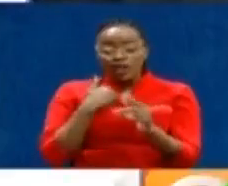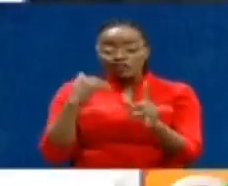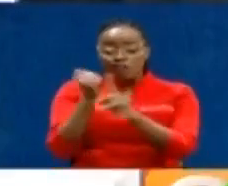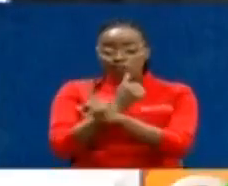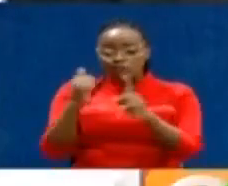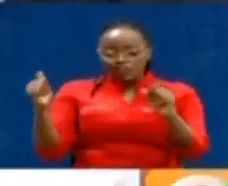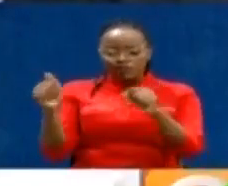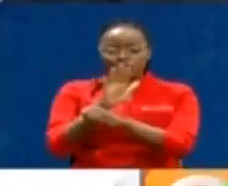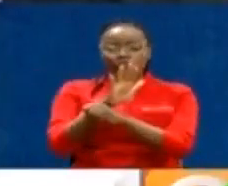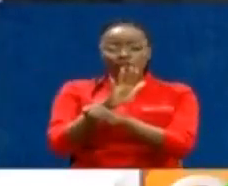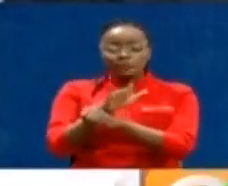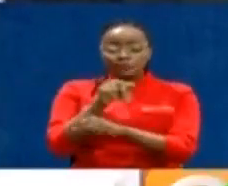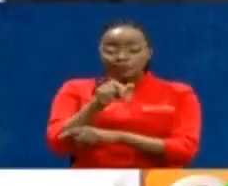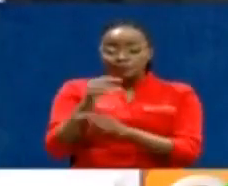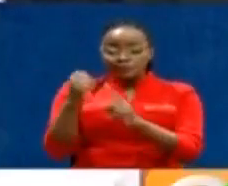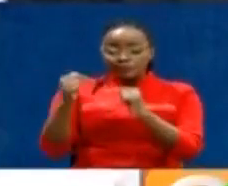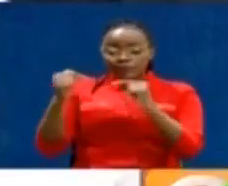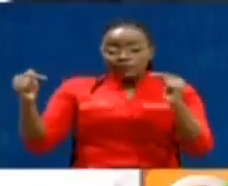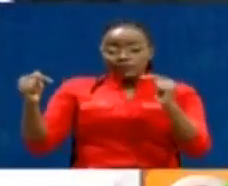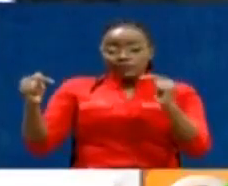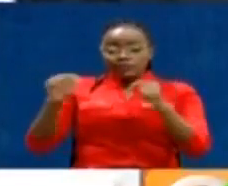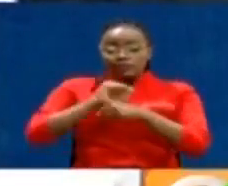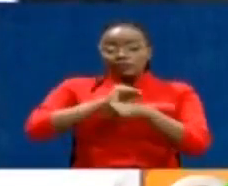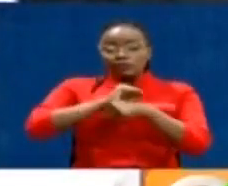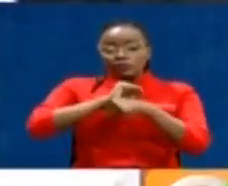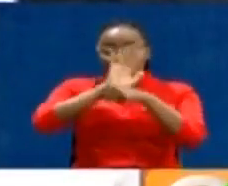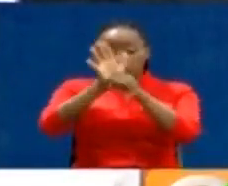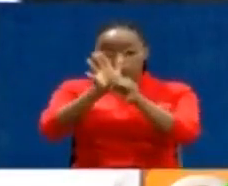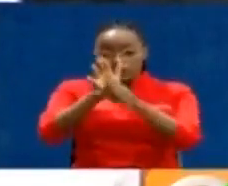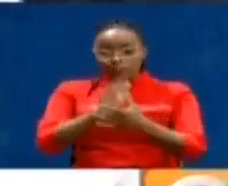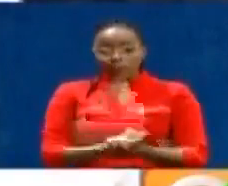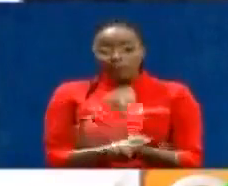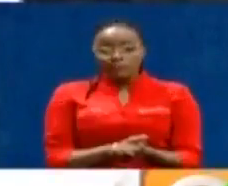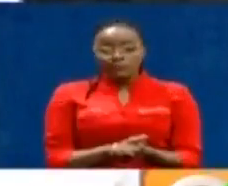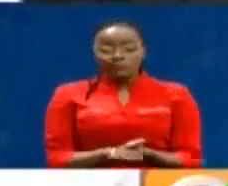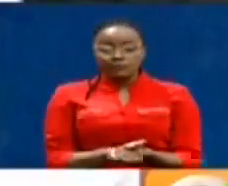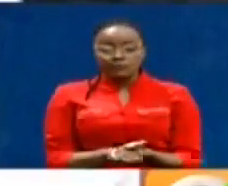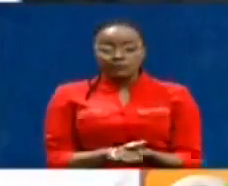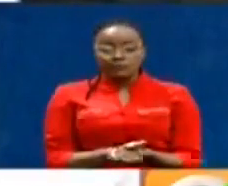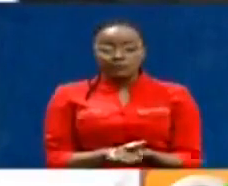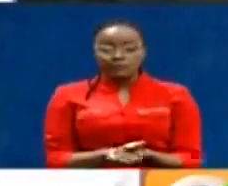tumepigana kikamilifu na janga hili la corona.